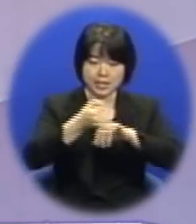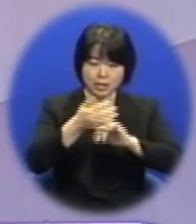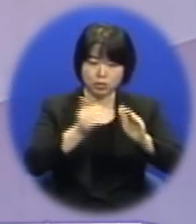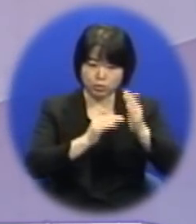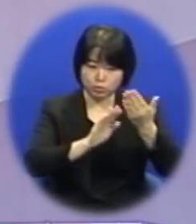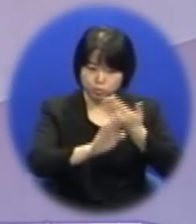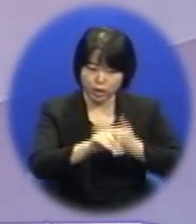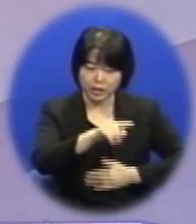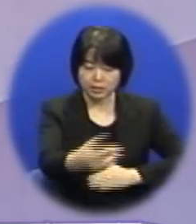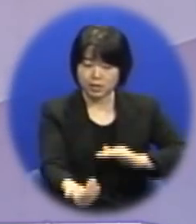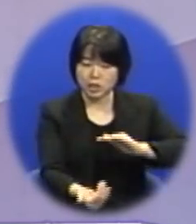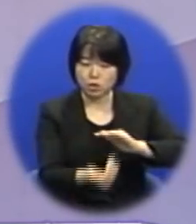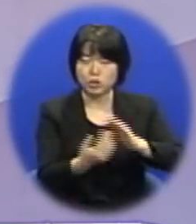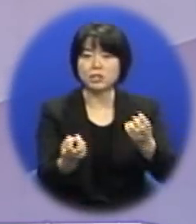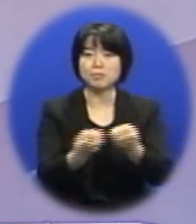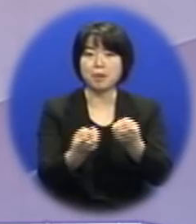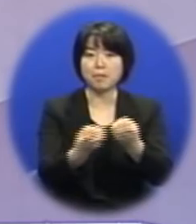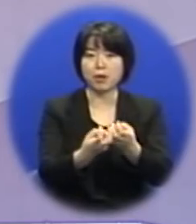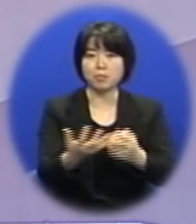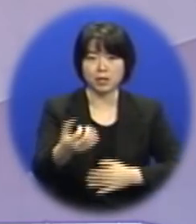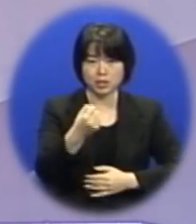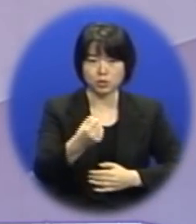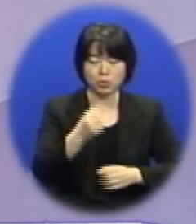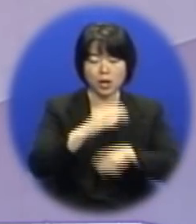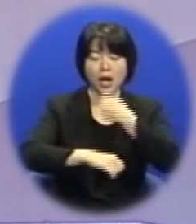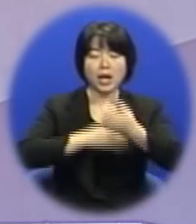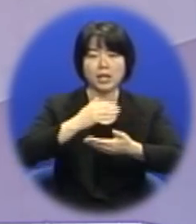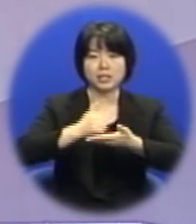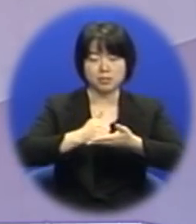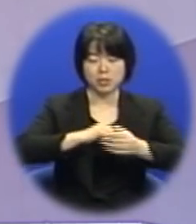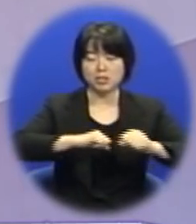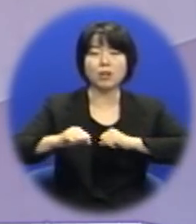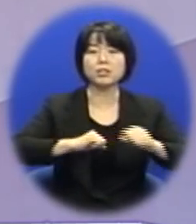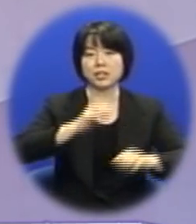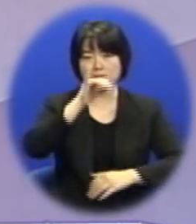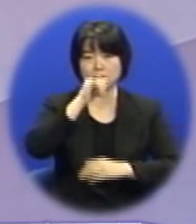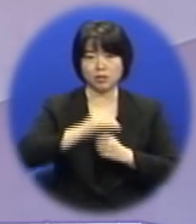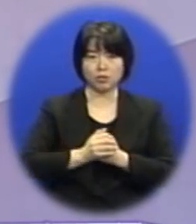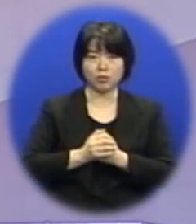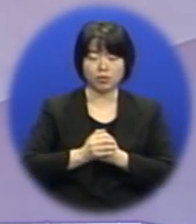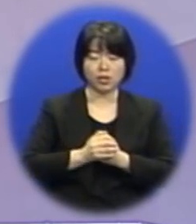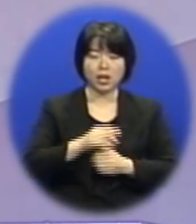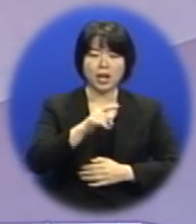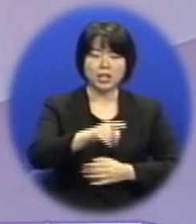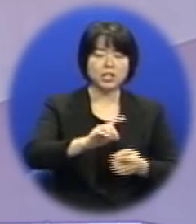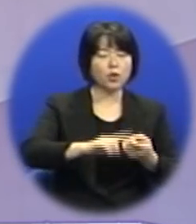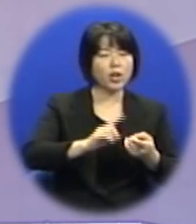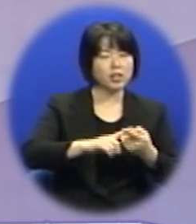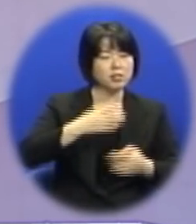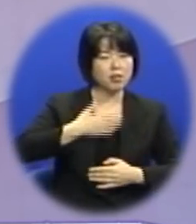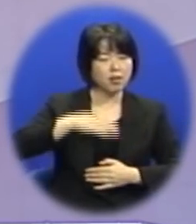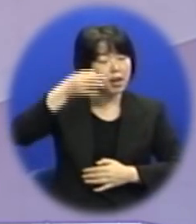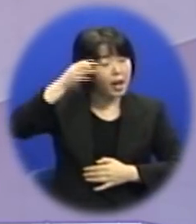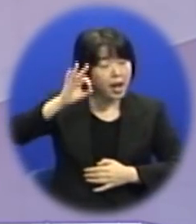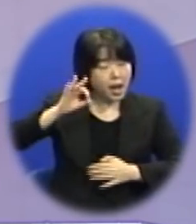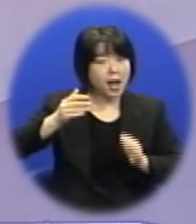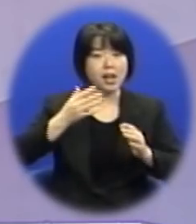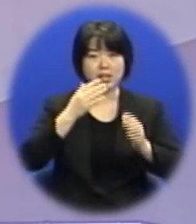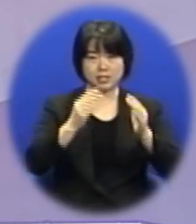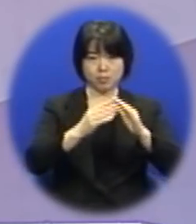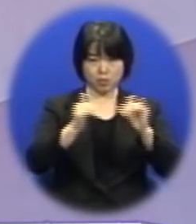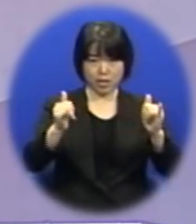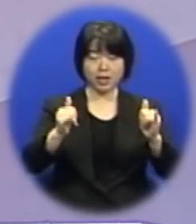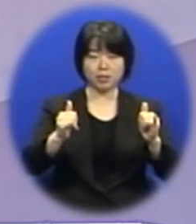그것을 이루시는 방법으로 하나님이 역사하십니다. 그러므로 이 사실을 깨달은 성도는 하나님의